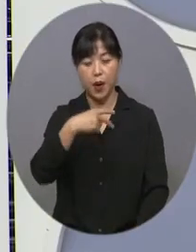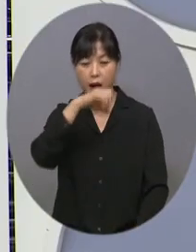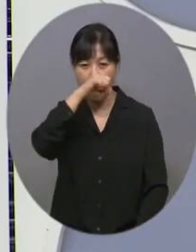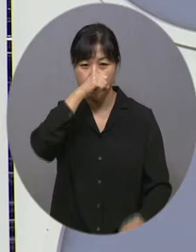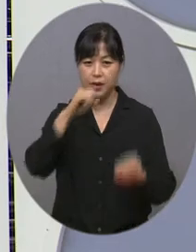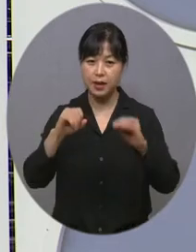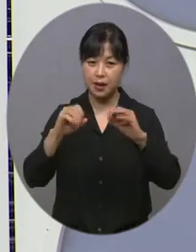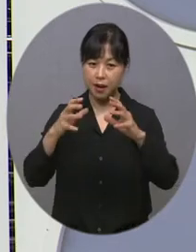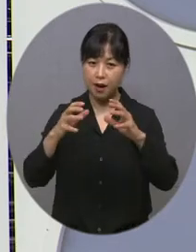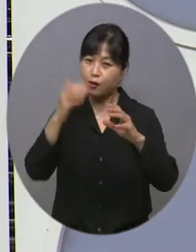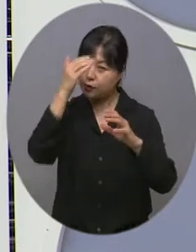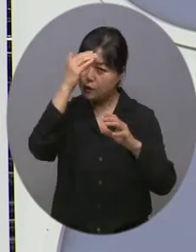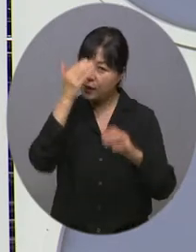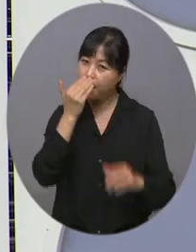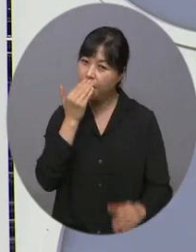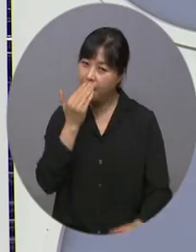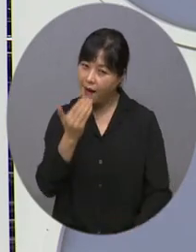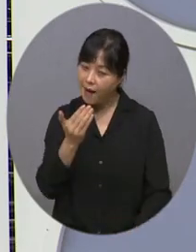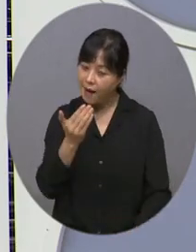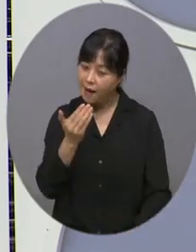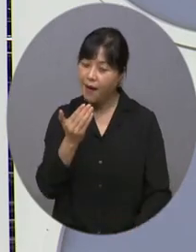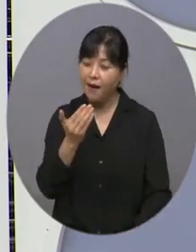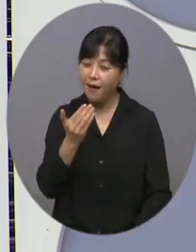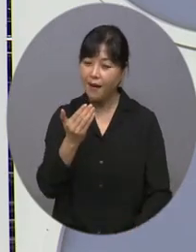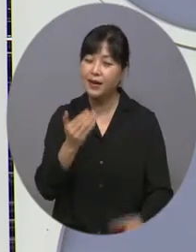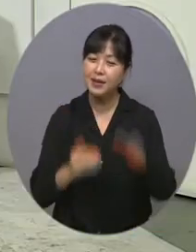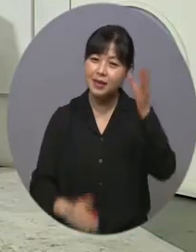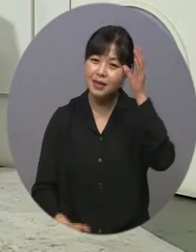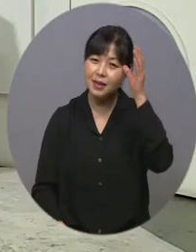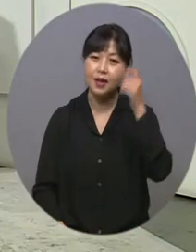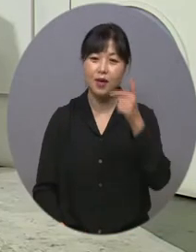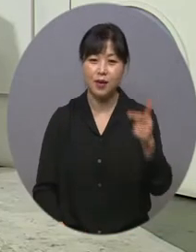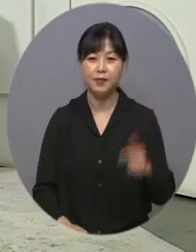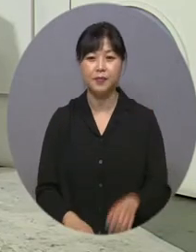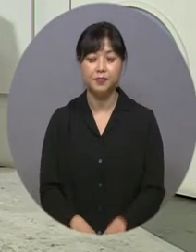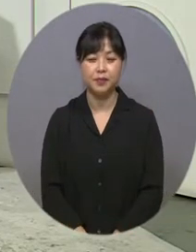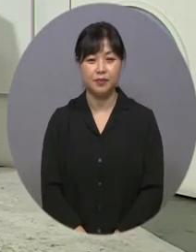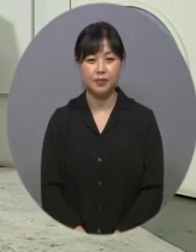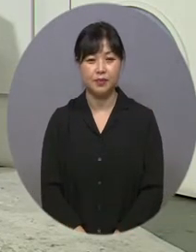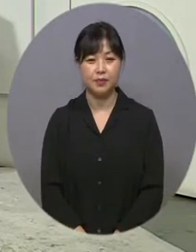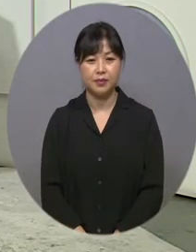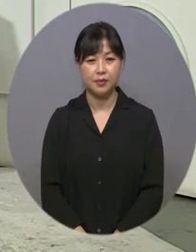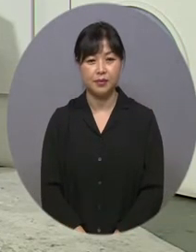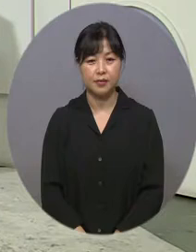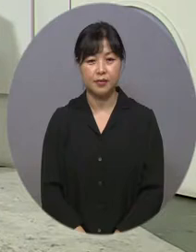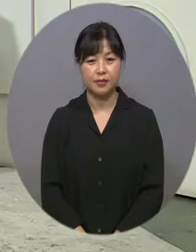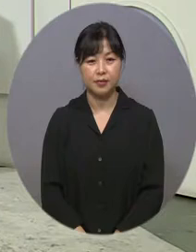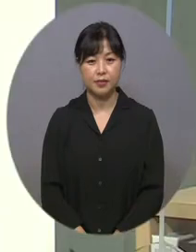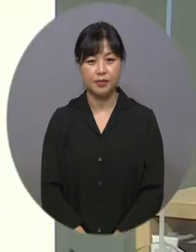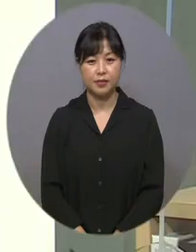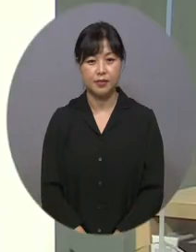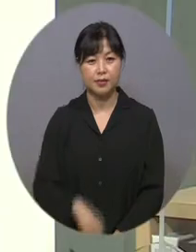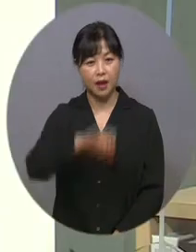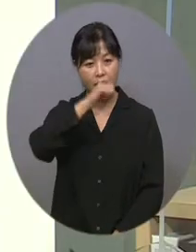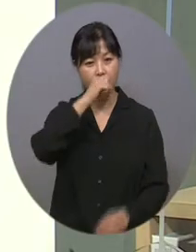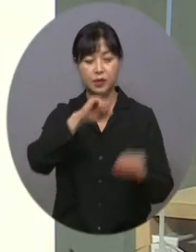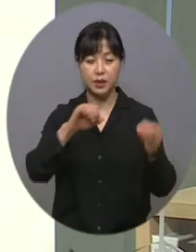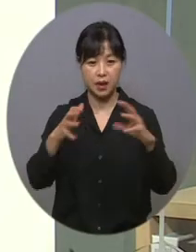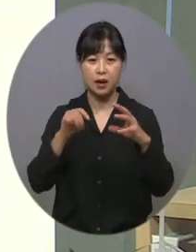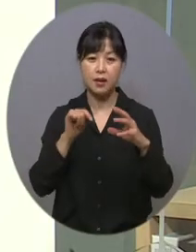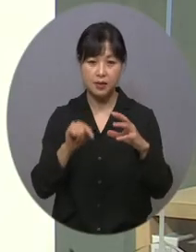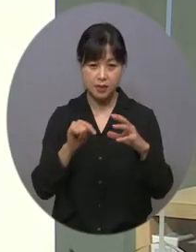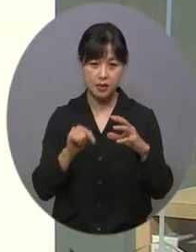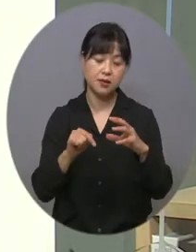아프리카라도 한번 구경할 수 있을까 하는 정도로 기대가 큽니다. 예. 그런데 이 아프리카를 지구촌에